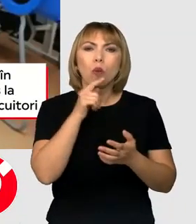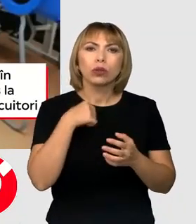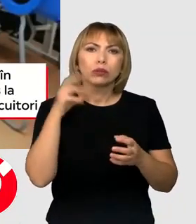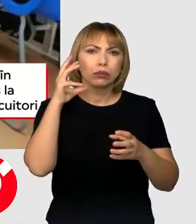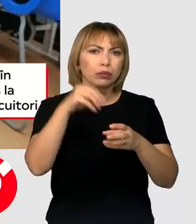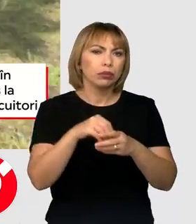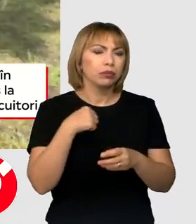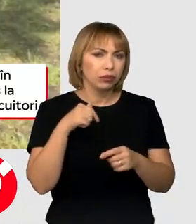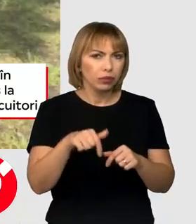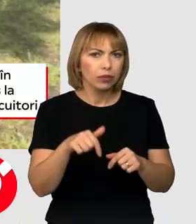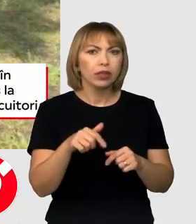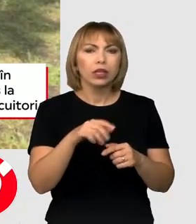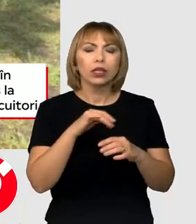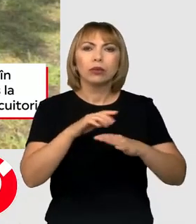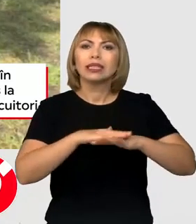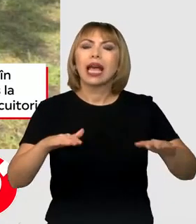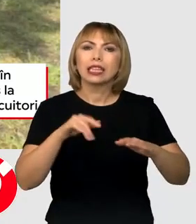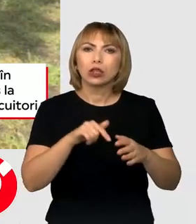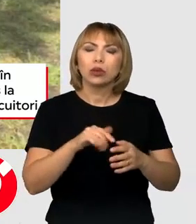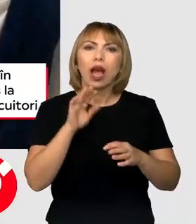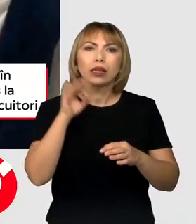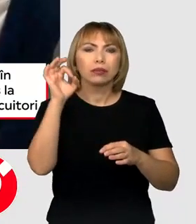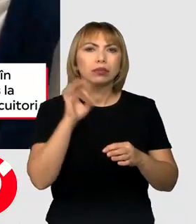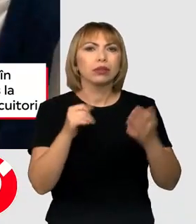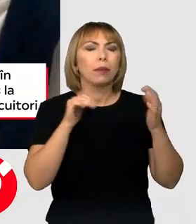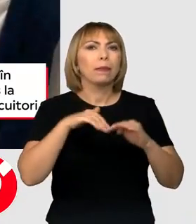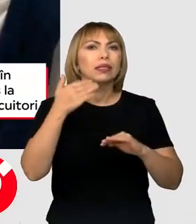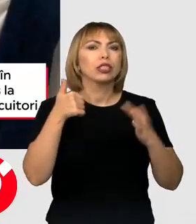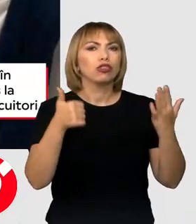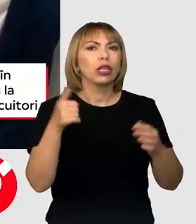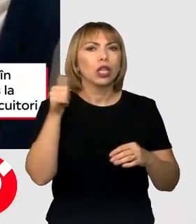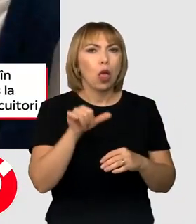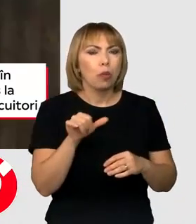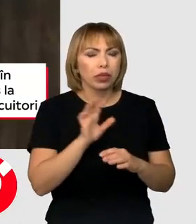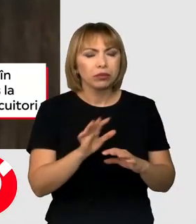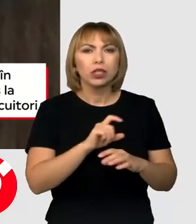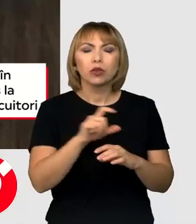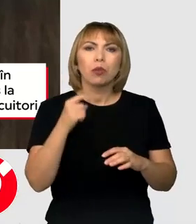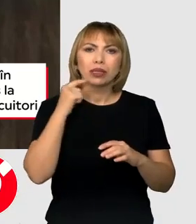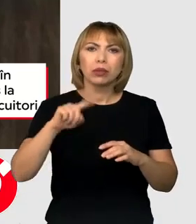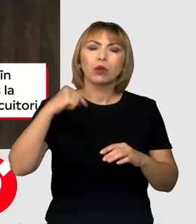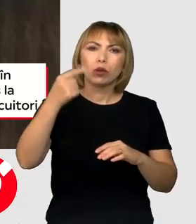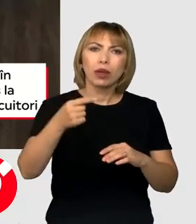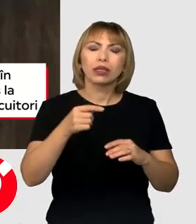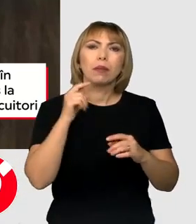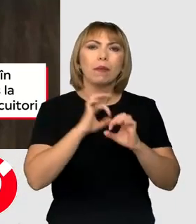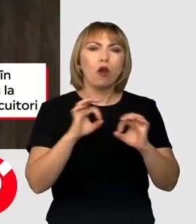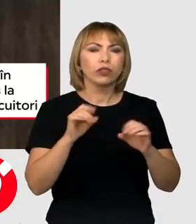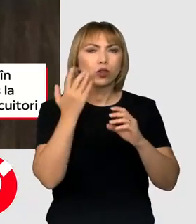sediu, are rata de incidență deja peste 6 la 1000. Deci doar săptămâna care urmează mergem